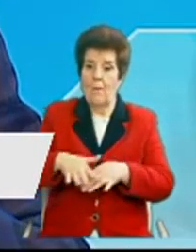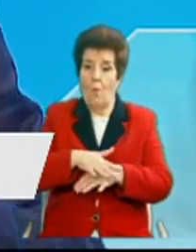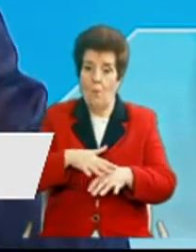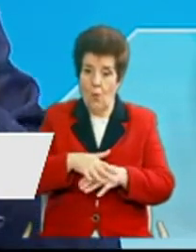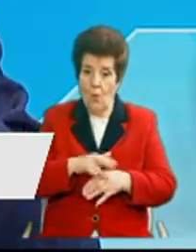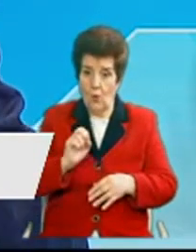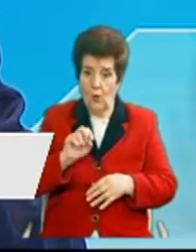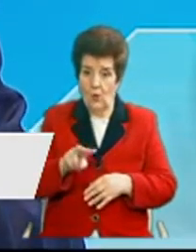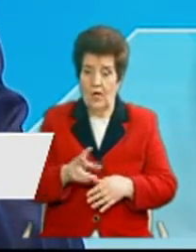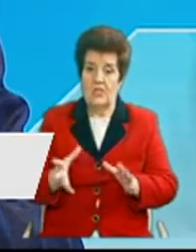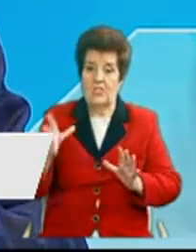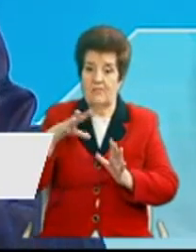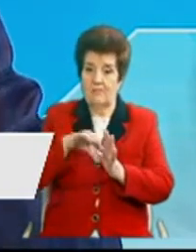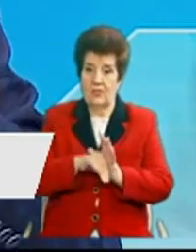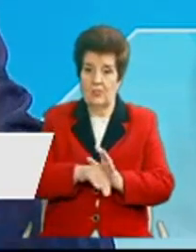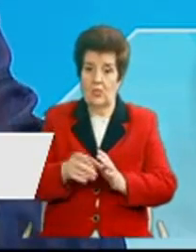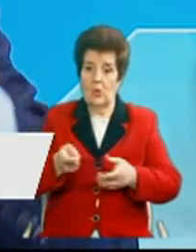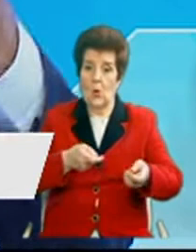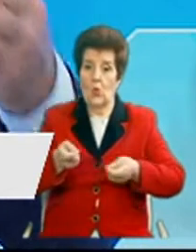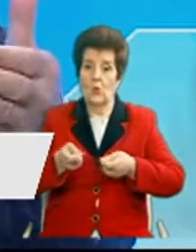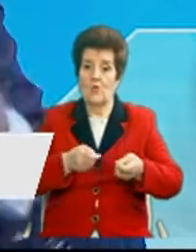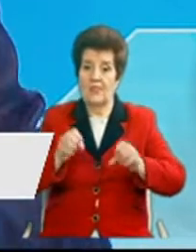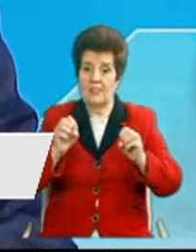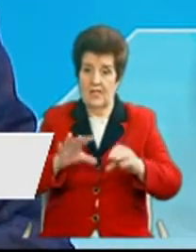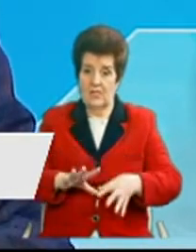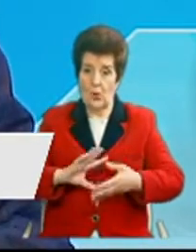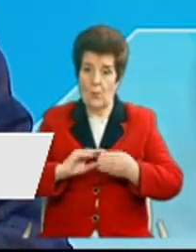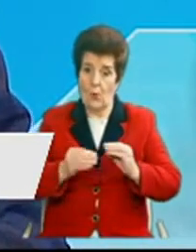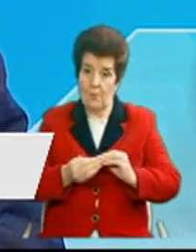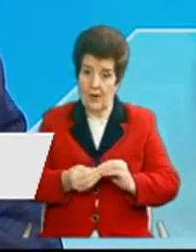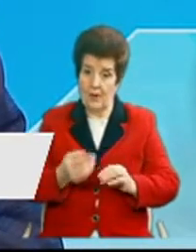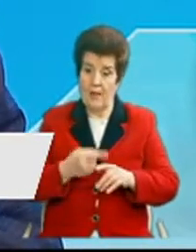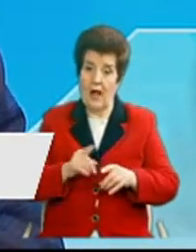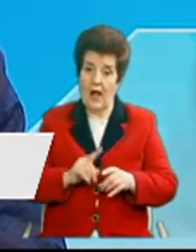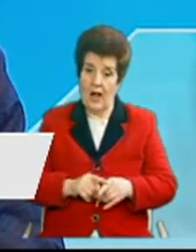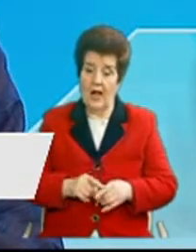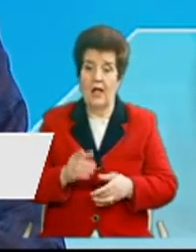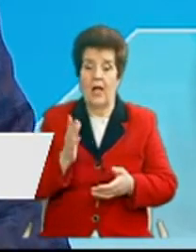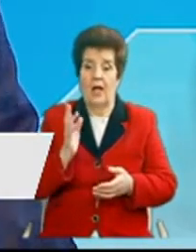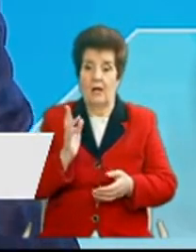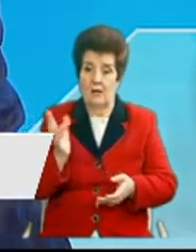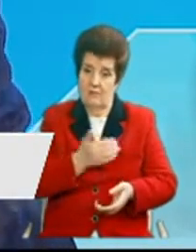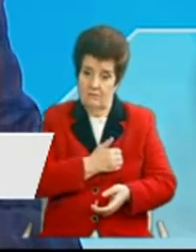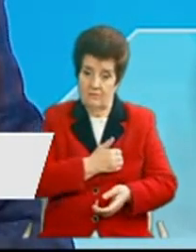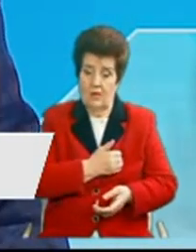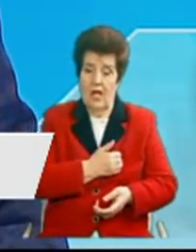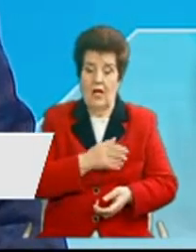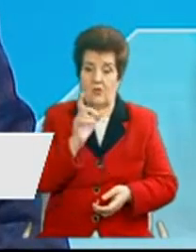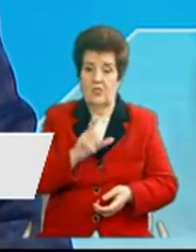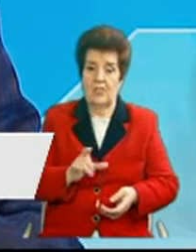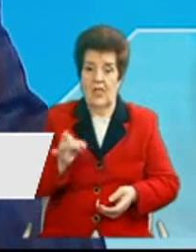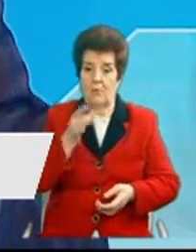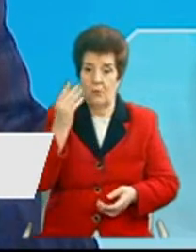care să investească un guvern care să rezolve problemele la care se referă cetățenii Republicii Moldova. Lucrul